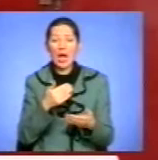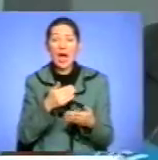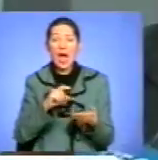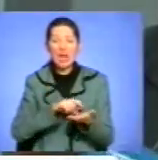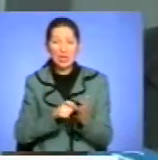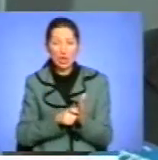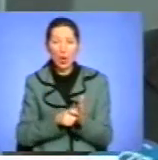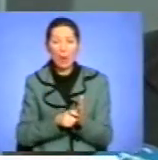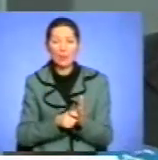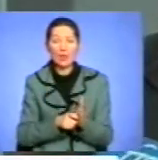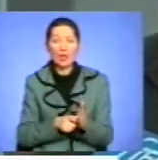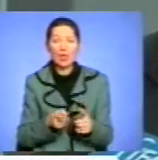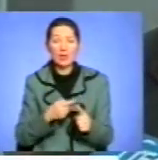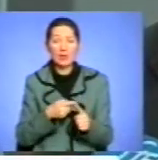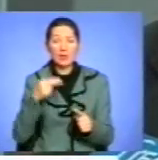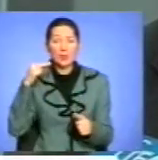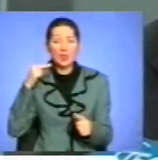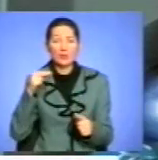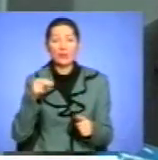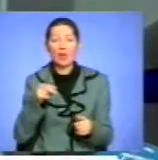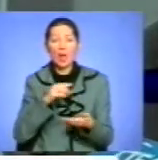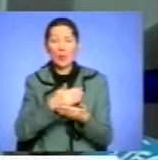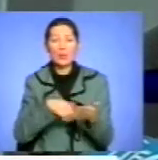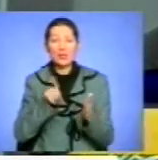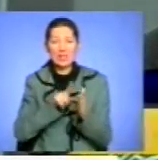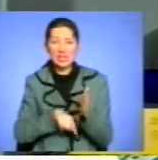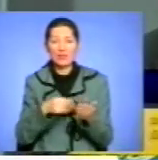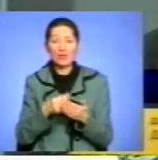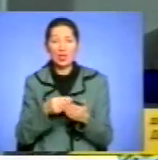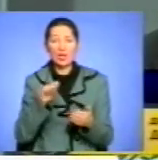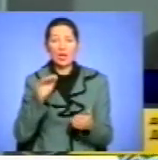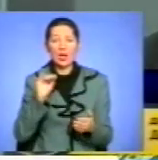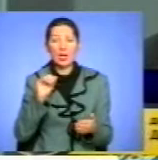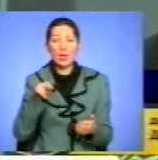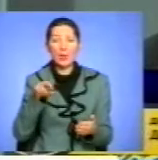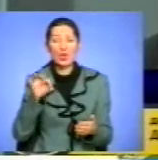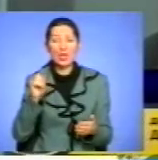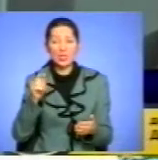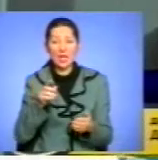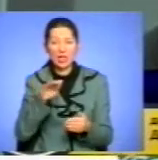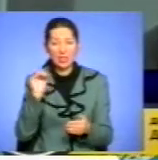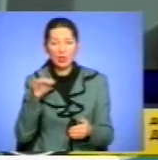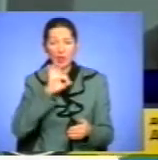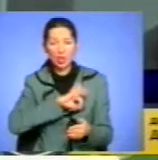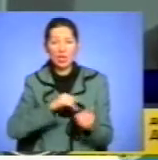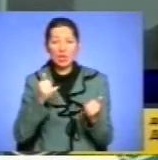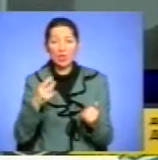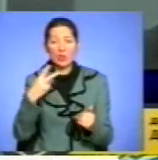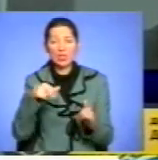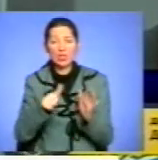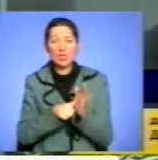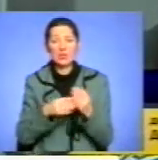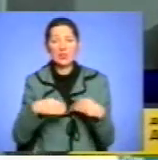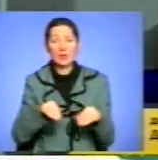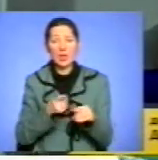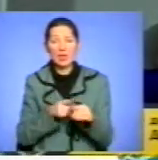президентською. Програма здешевлення вартості іпотечних кредитів скористалася станом на сьогодні 26 сімей, котрі вже оформили,